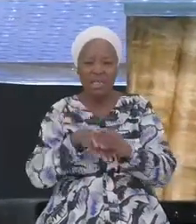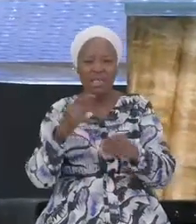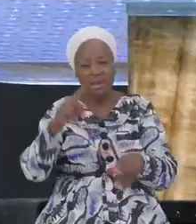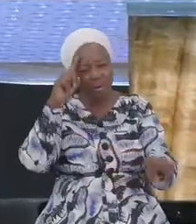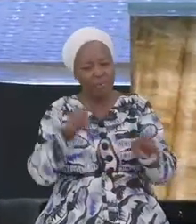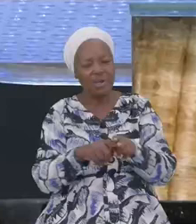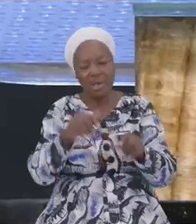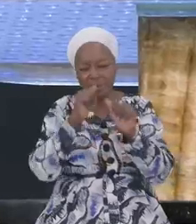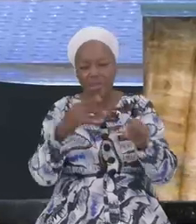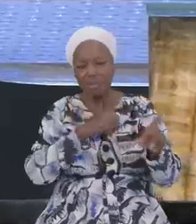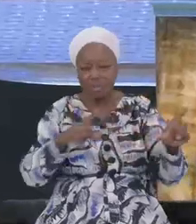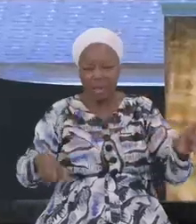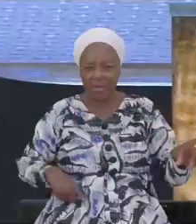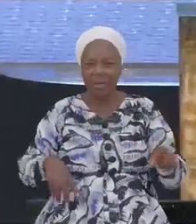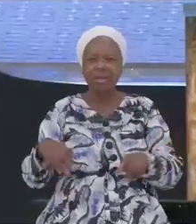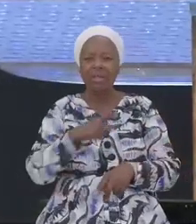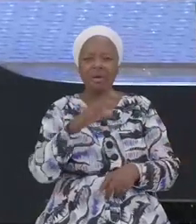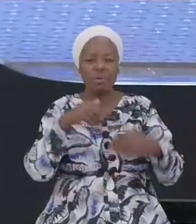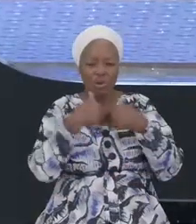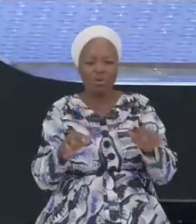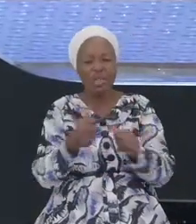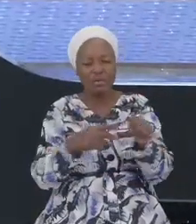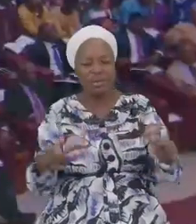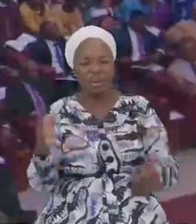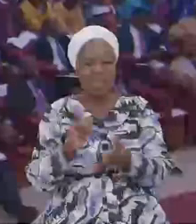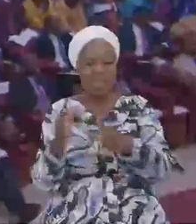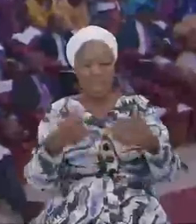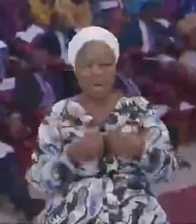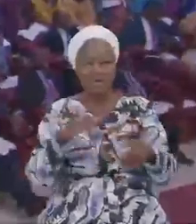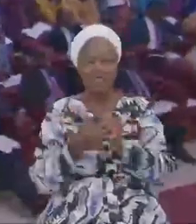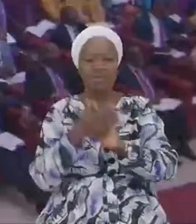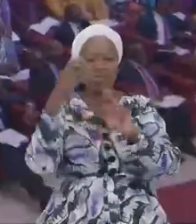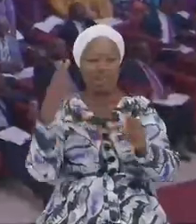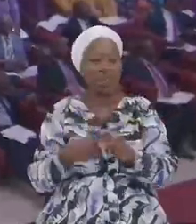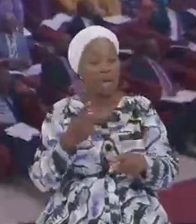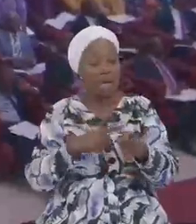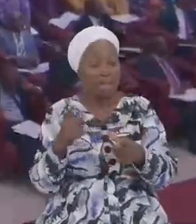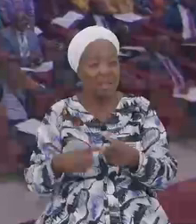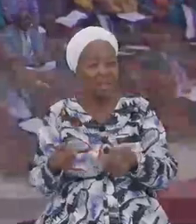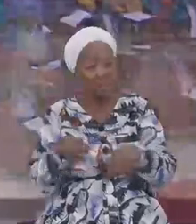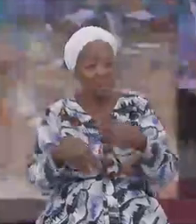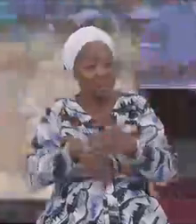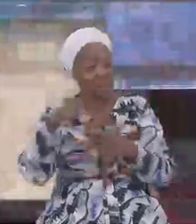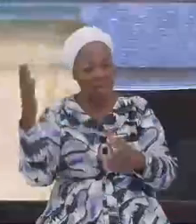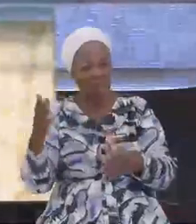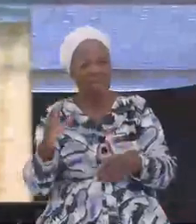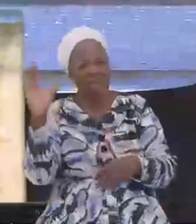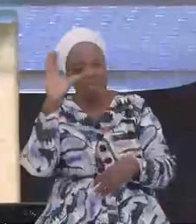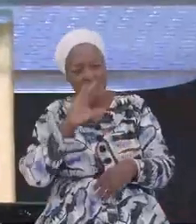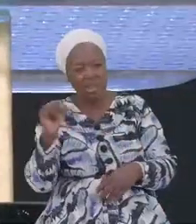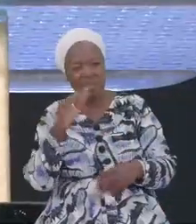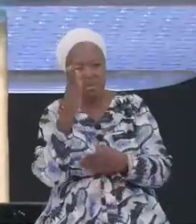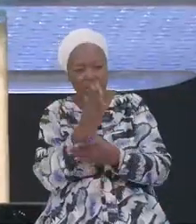bénédiction d'alliance, ils vont perdre toutes choses qu'ils avaient. Maintenant, il cherchait